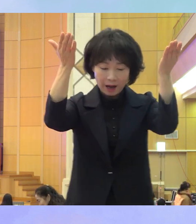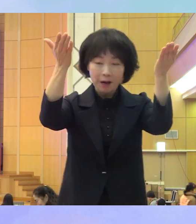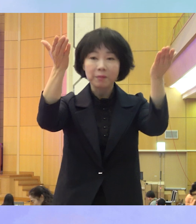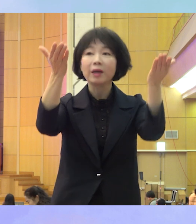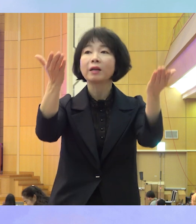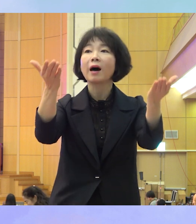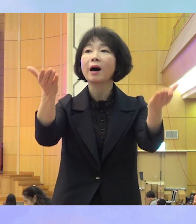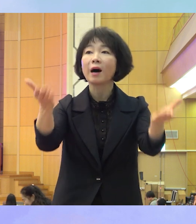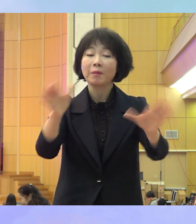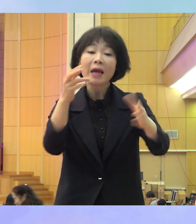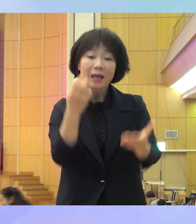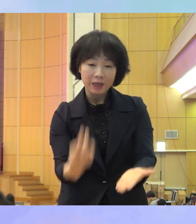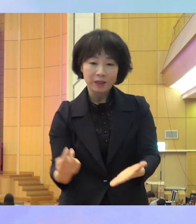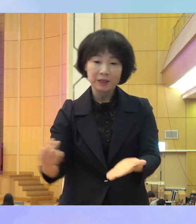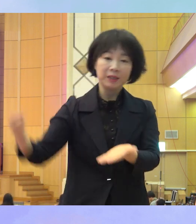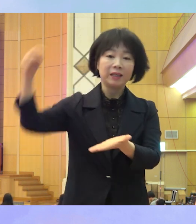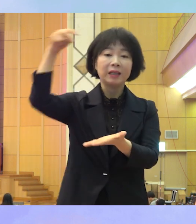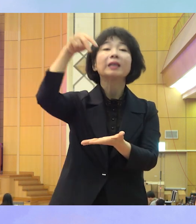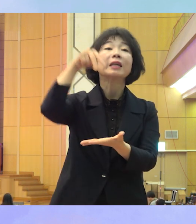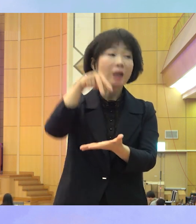내미시네. 일어나